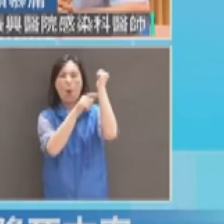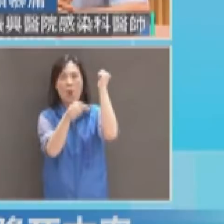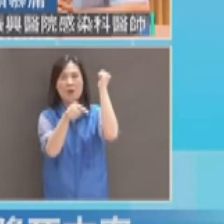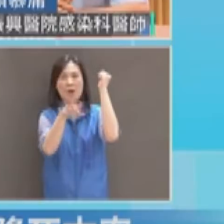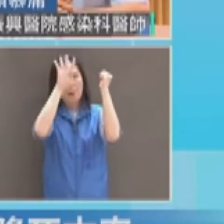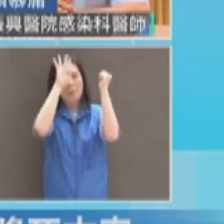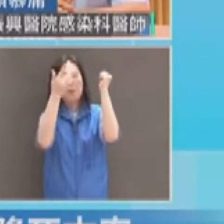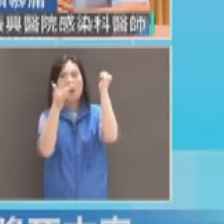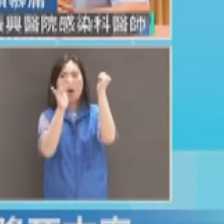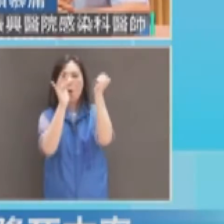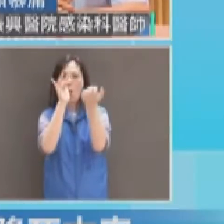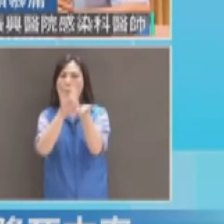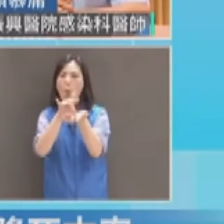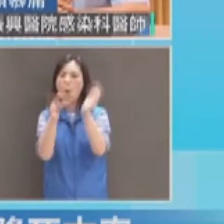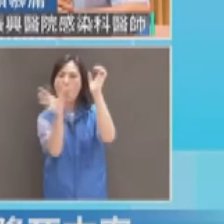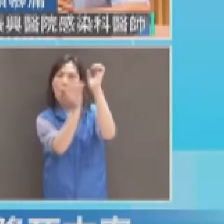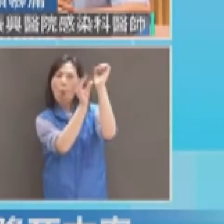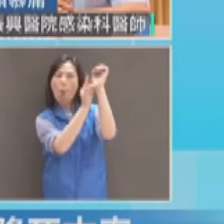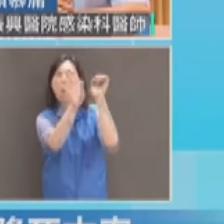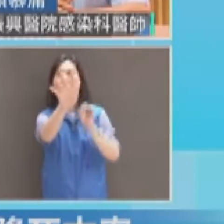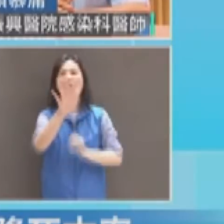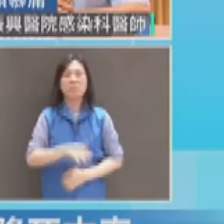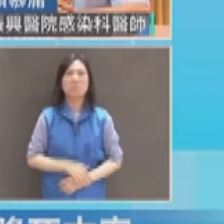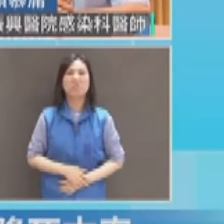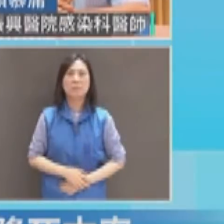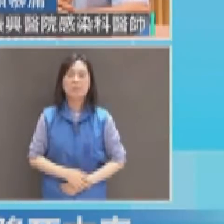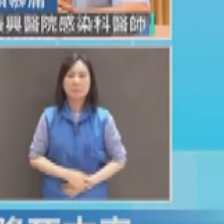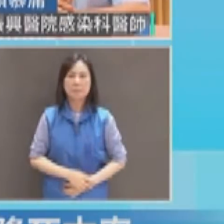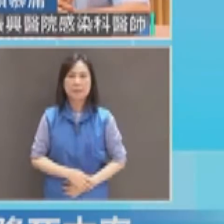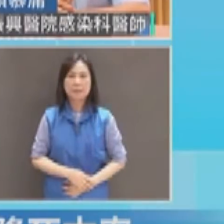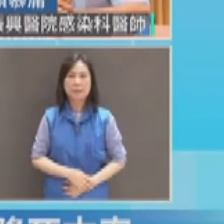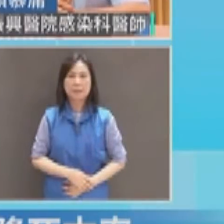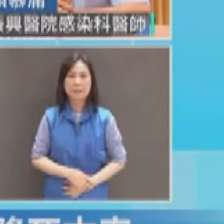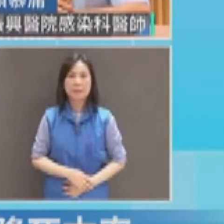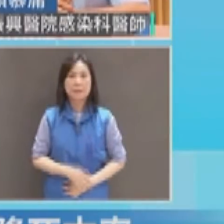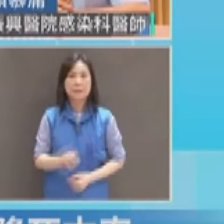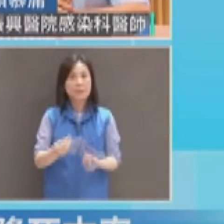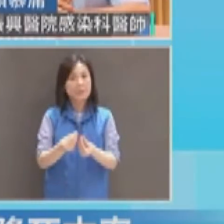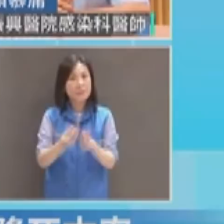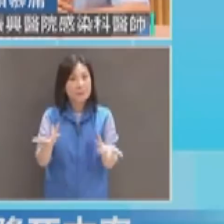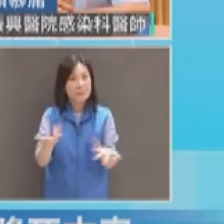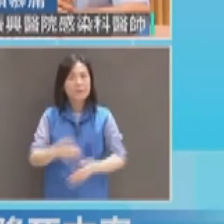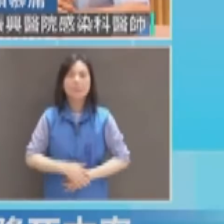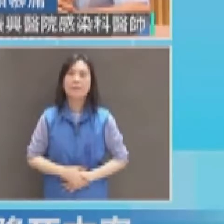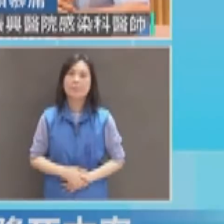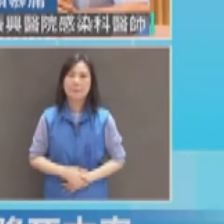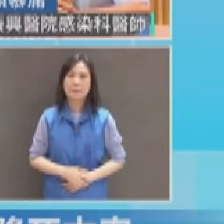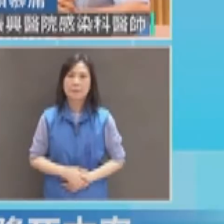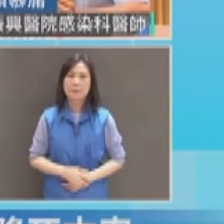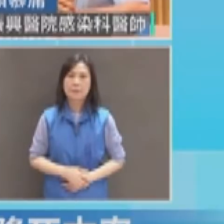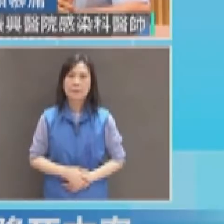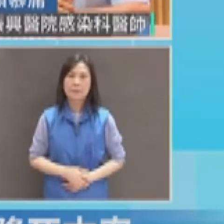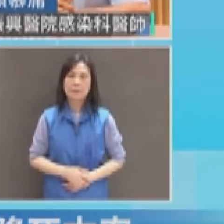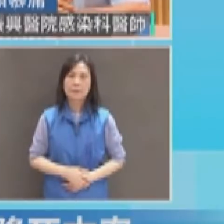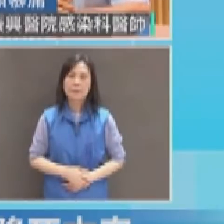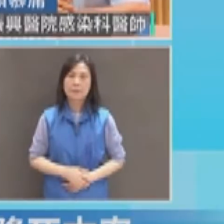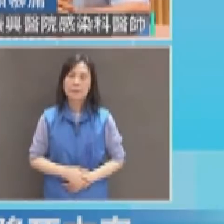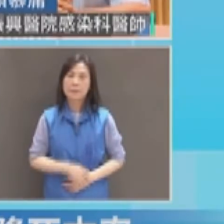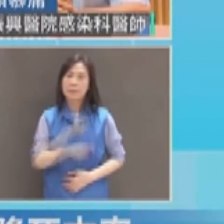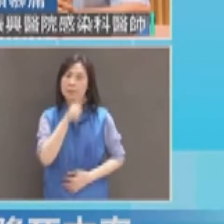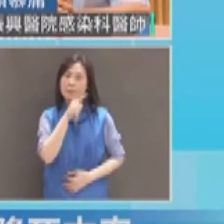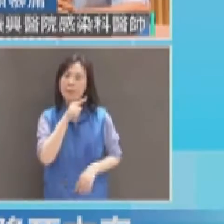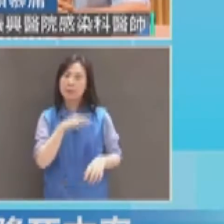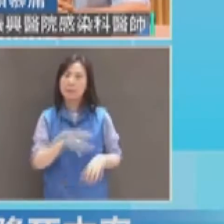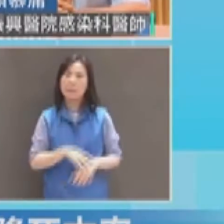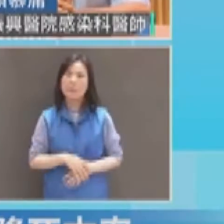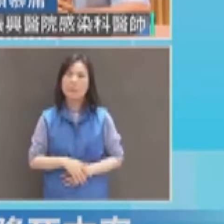沾到病毒了，如果这是一个暴露的环境的话，那我们要怎么做呢？下一张。 哦，那当然这个地方就是